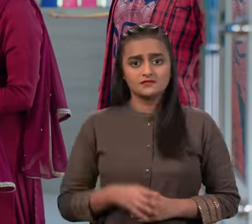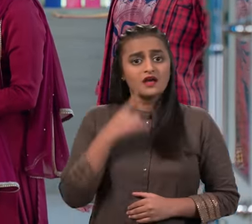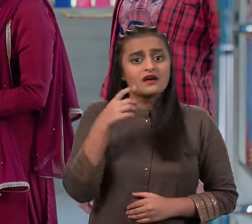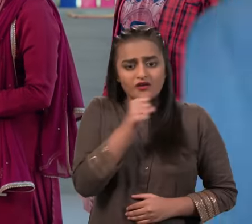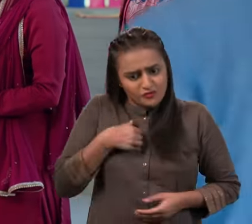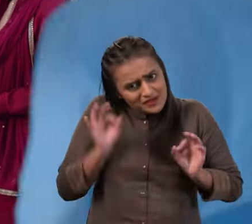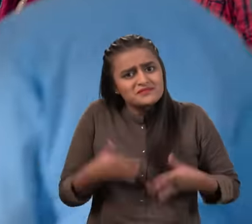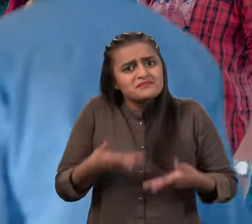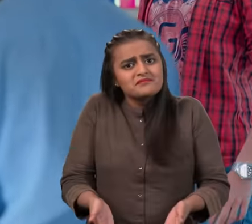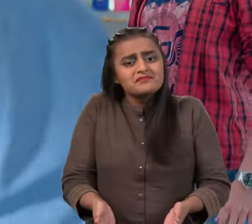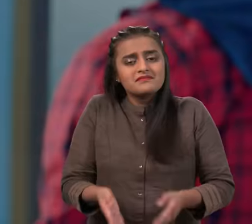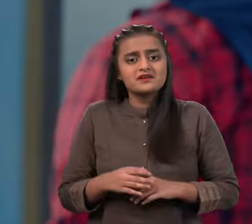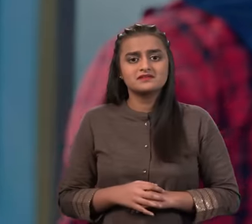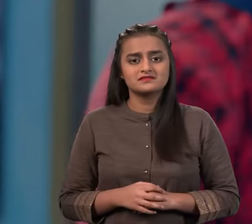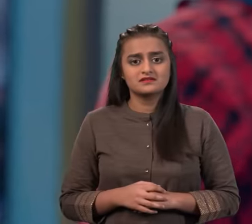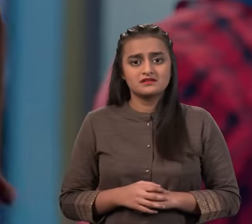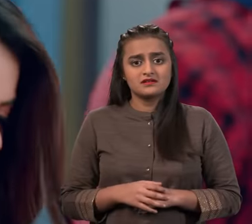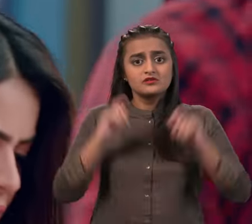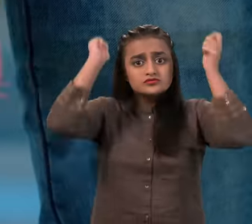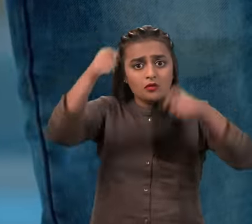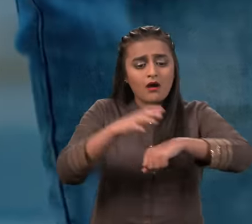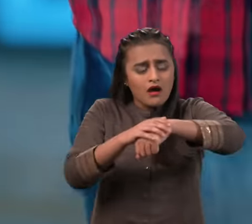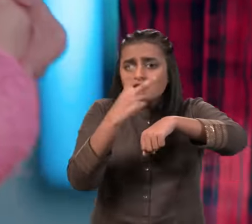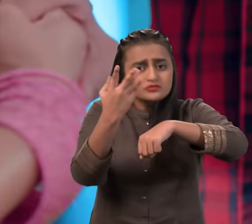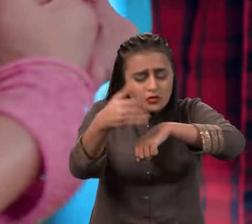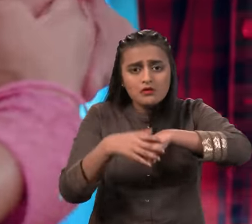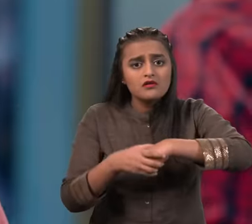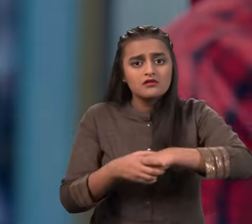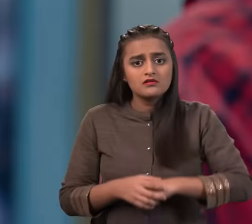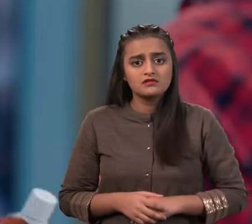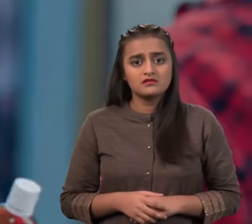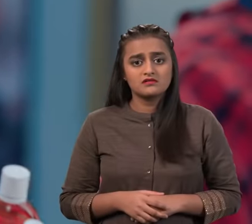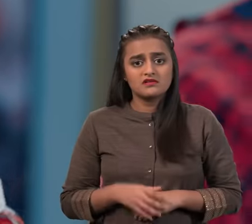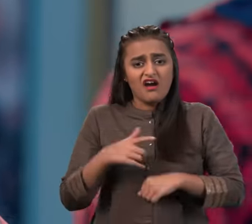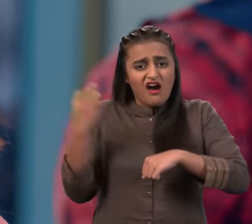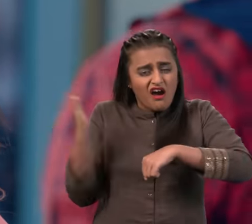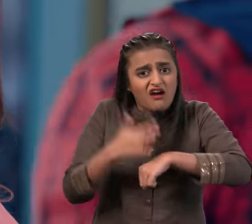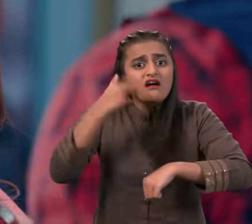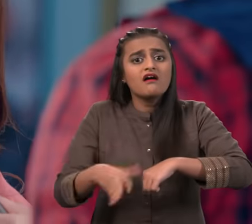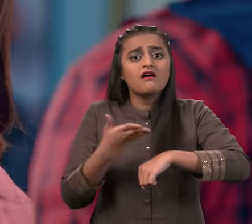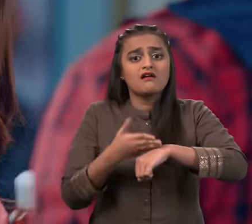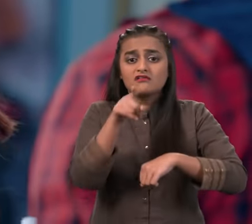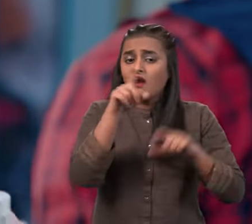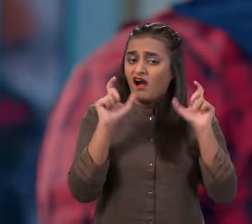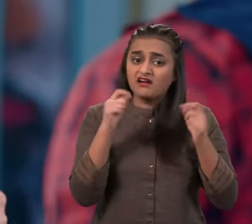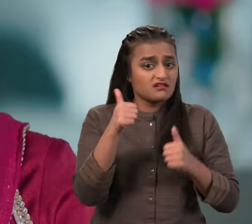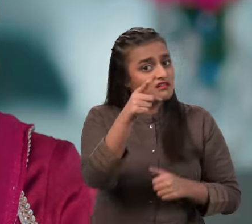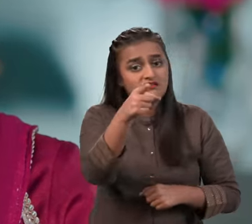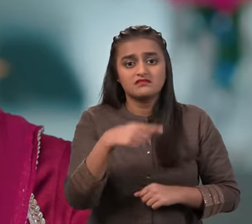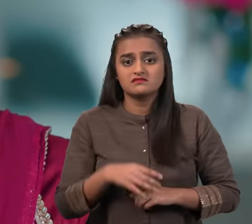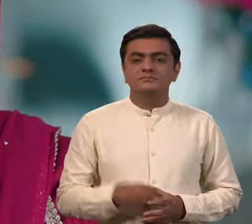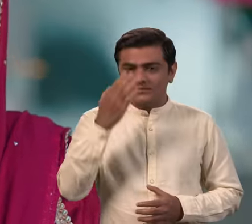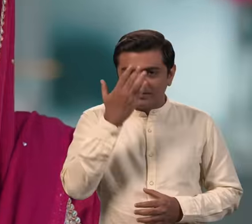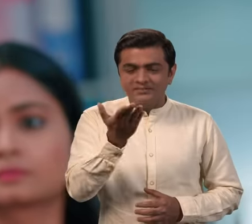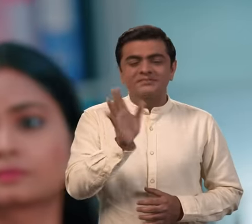दादू मैं तो यही हूँ। सोहम अपना हाथ दिखा। कुछ नहीं। चोट लगी है। खुद का ना बिल्कुल ख्याल नहीं रखता तू। अरे